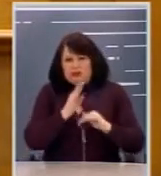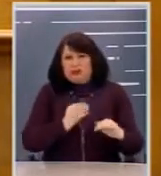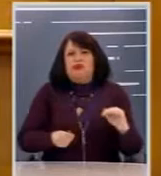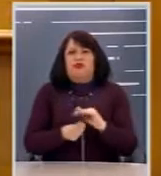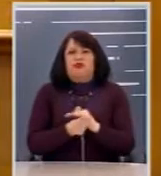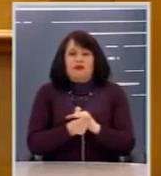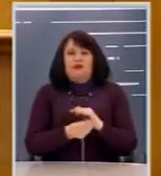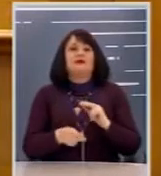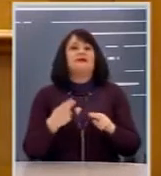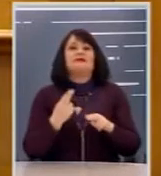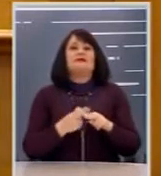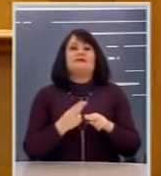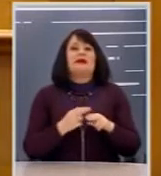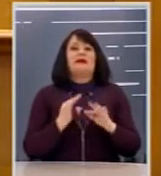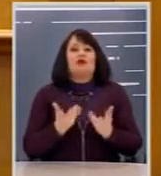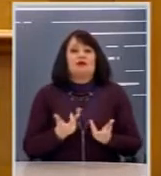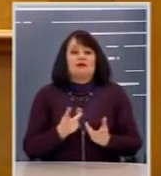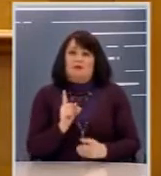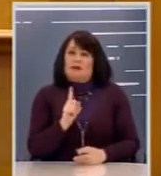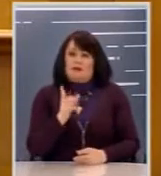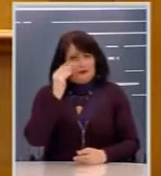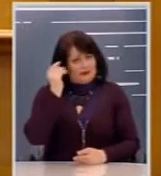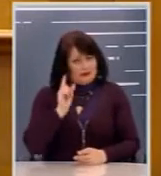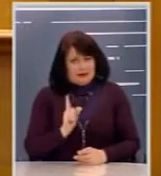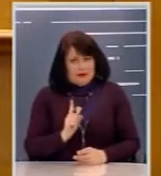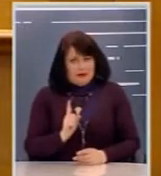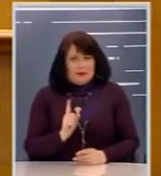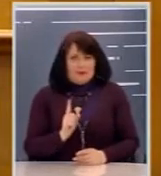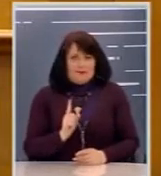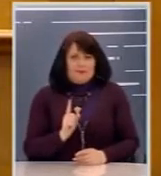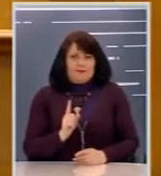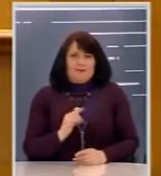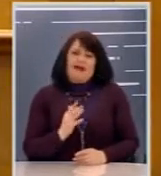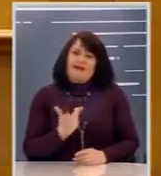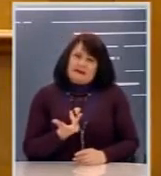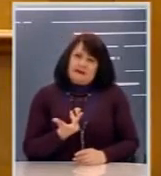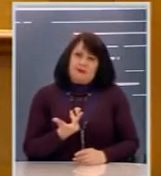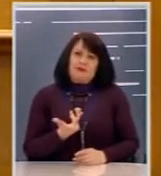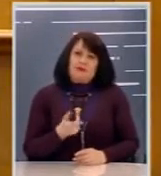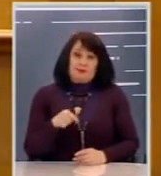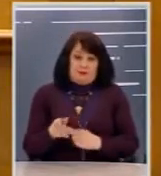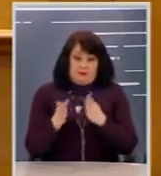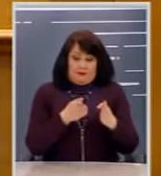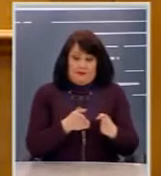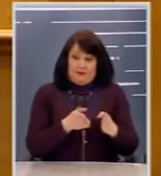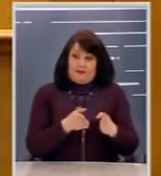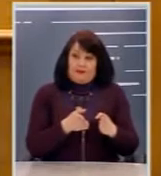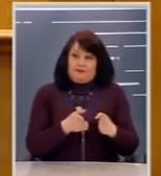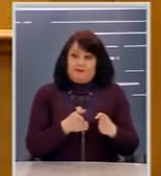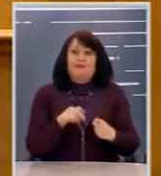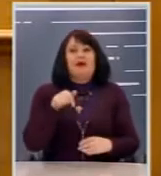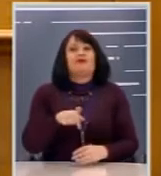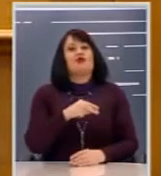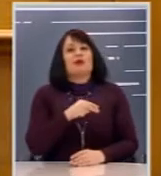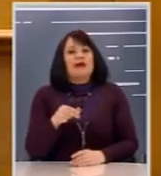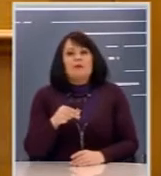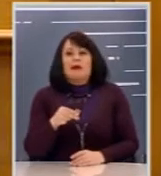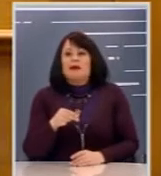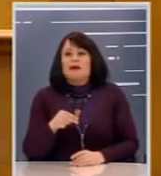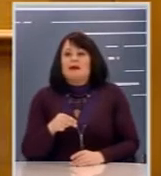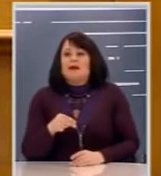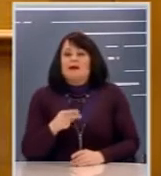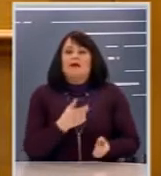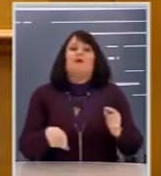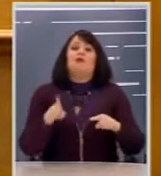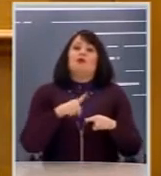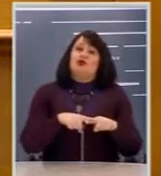το κρίσιμο στοιχείο εδώ, γιατί δεν πρέπει να ξεχνάμε, είναι ότι από αυτή την πλευρά αυτό το στοιχείο